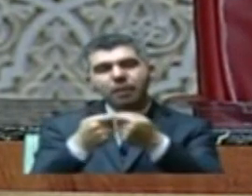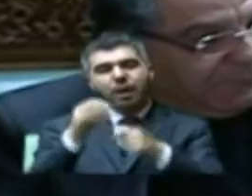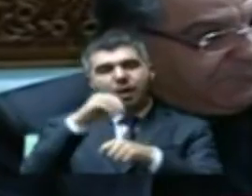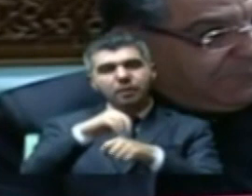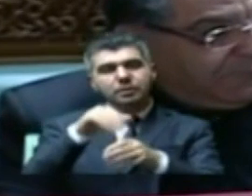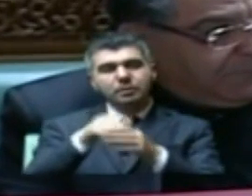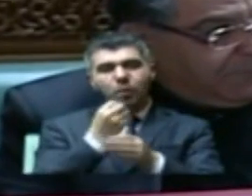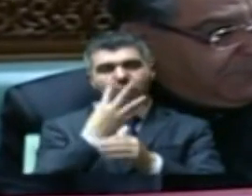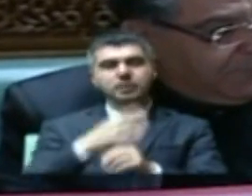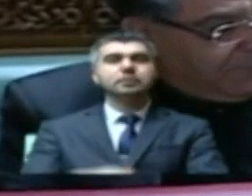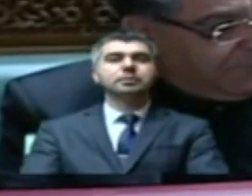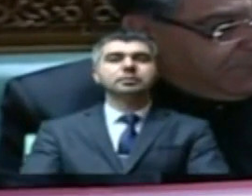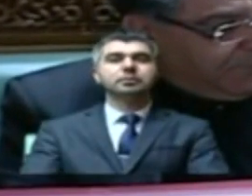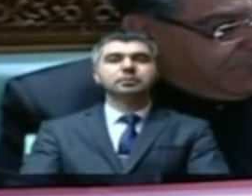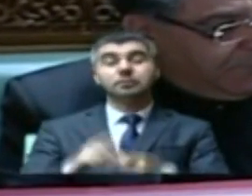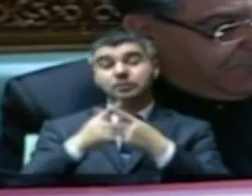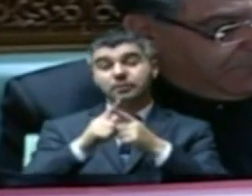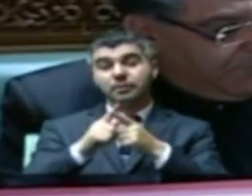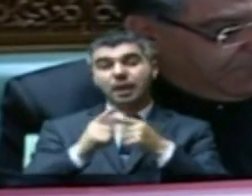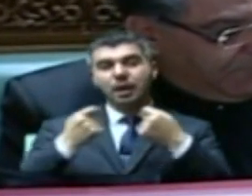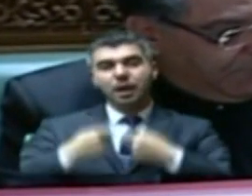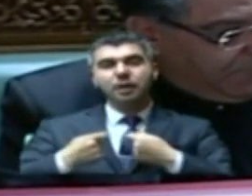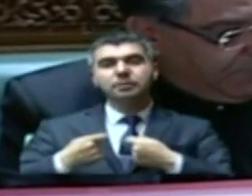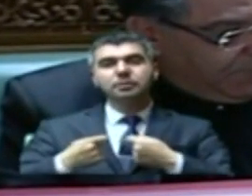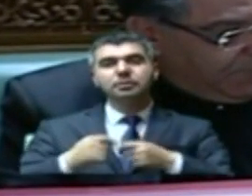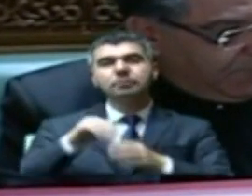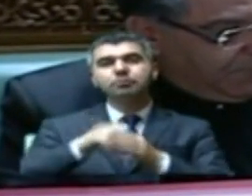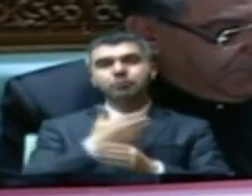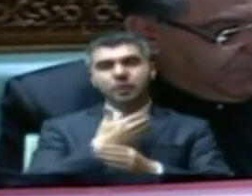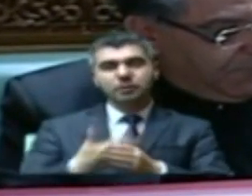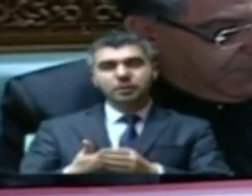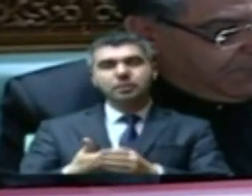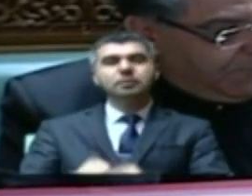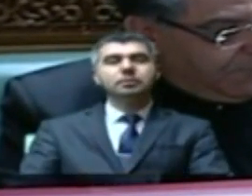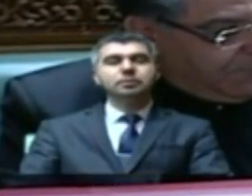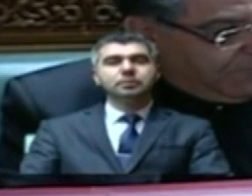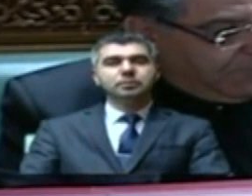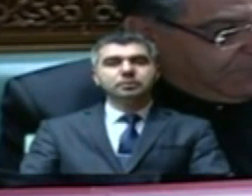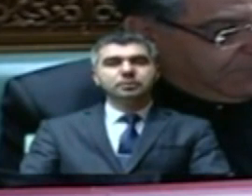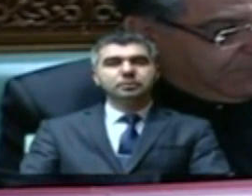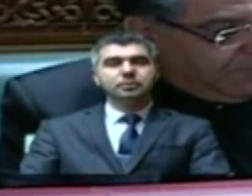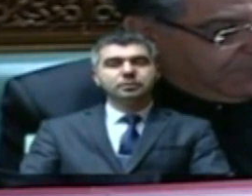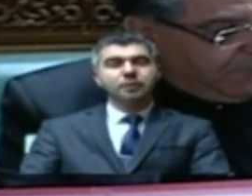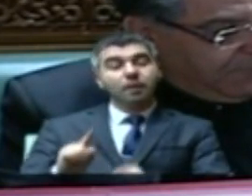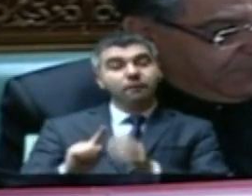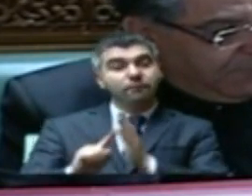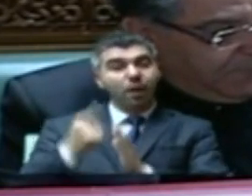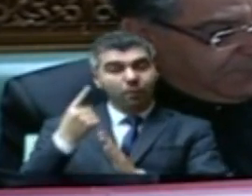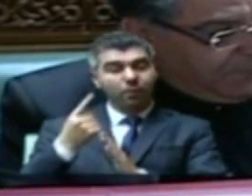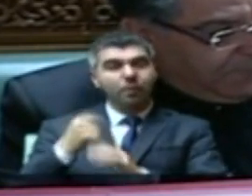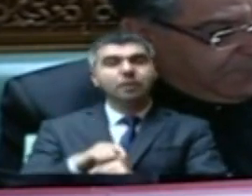السيد الرئيس، السيدة كاتبة الدولة، السادة المستشارين، السادة المستشارات المحترمين. أولا